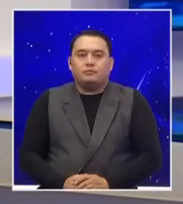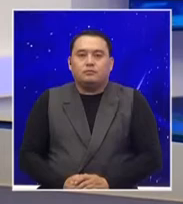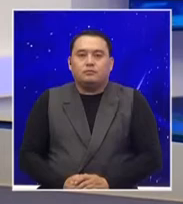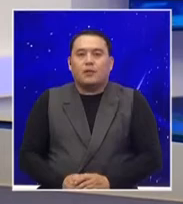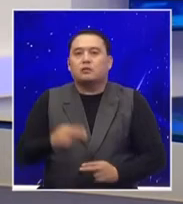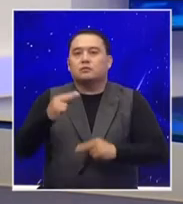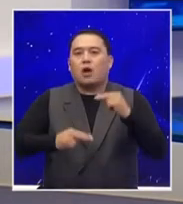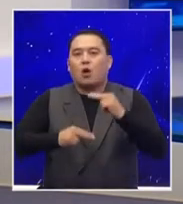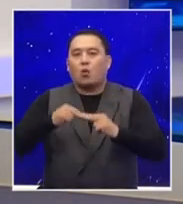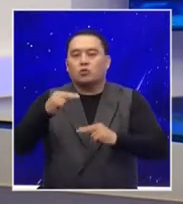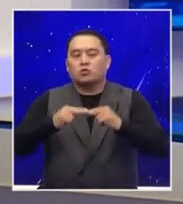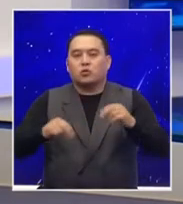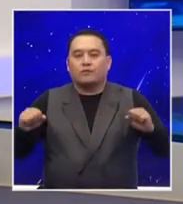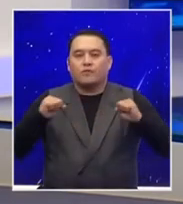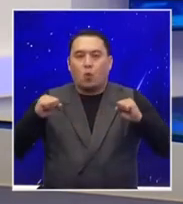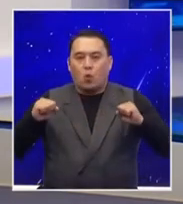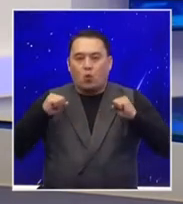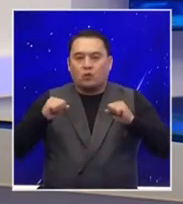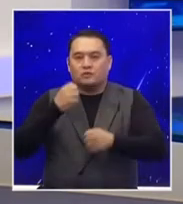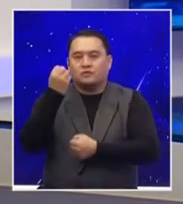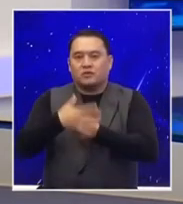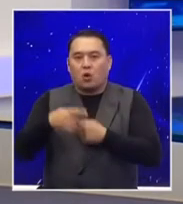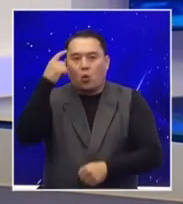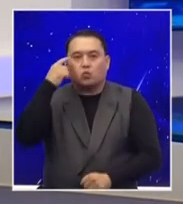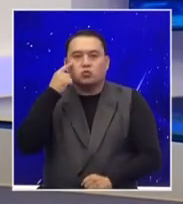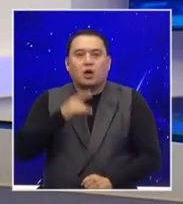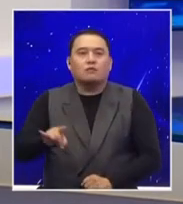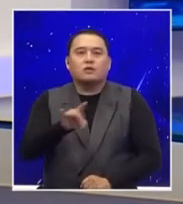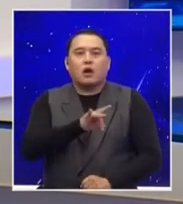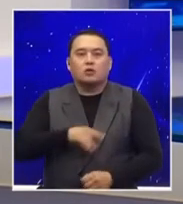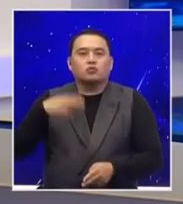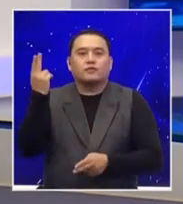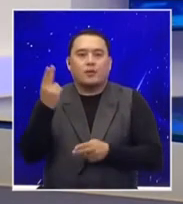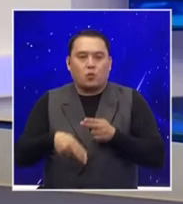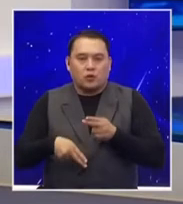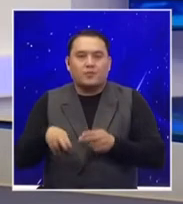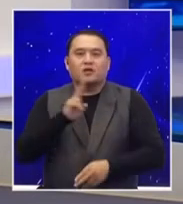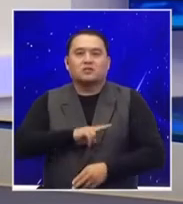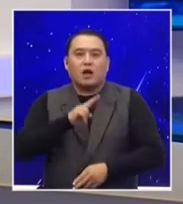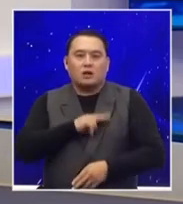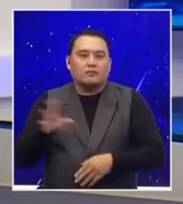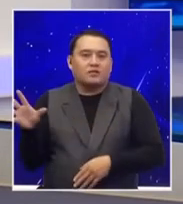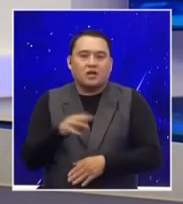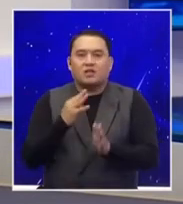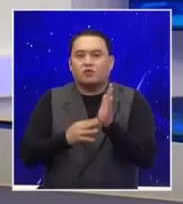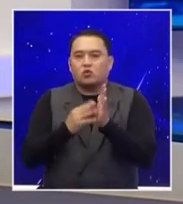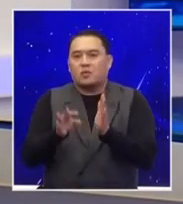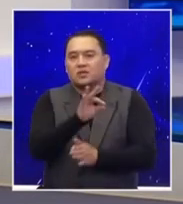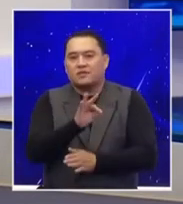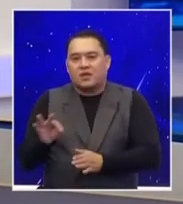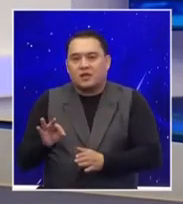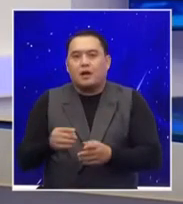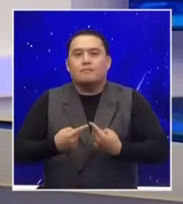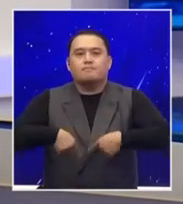Строительство универсального физкультурно-оздоровительного центра в Коксузском районе подходит к концу. Работы завершены практически на